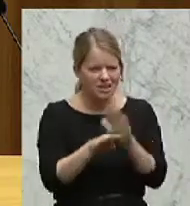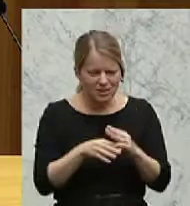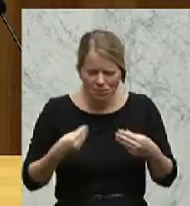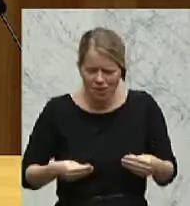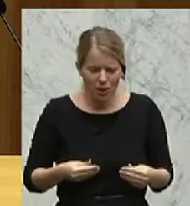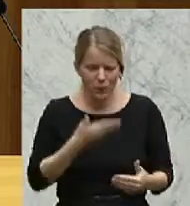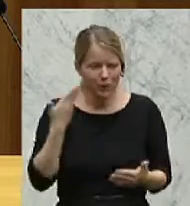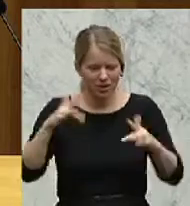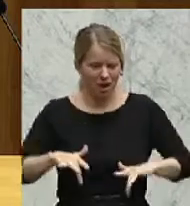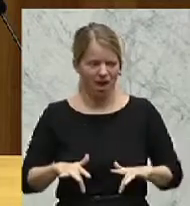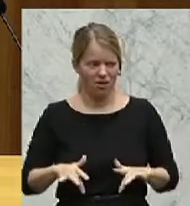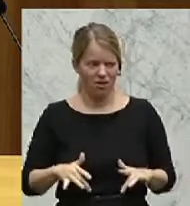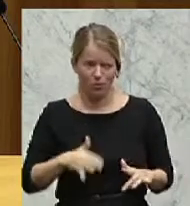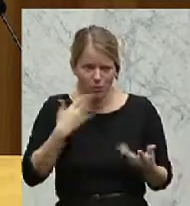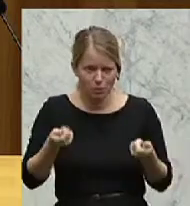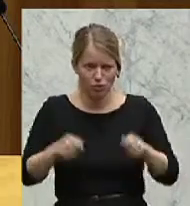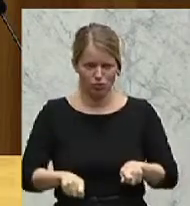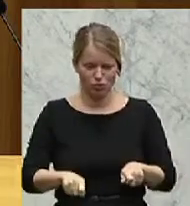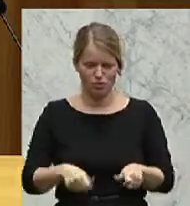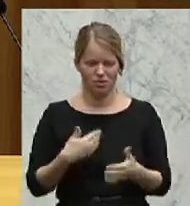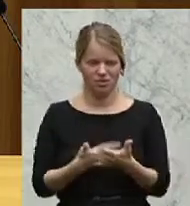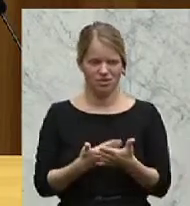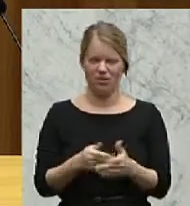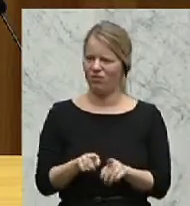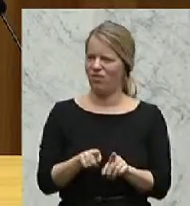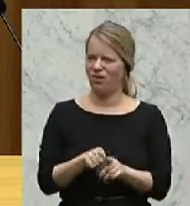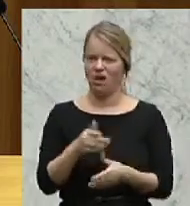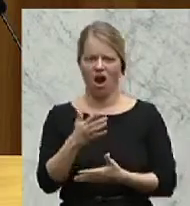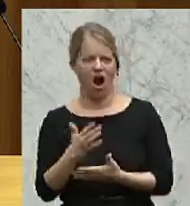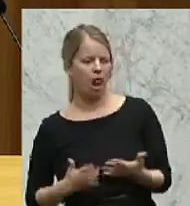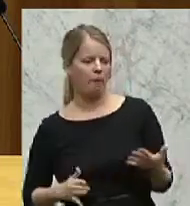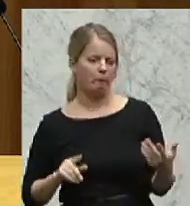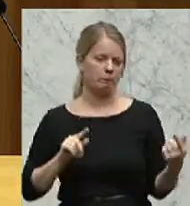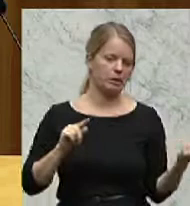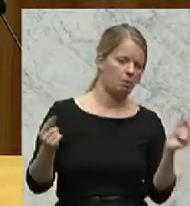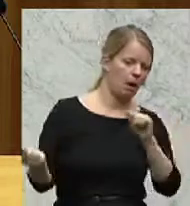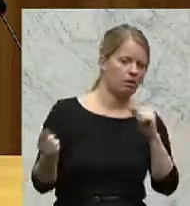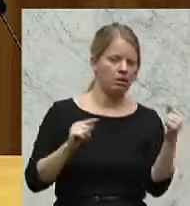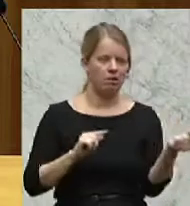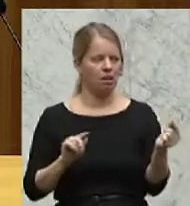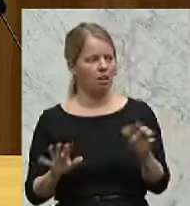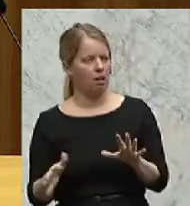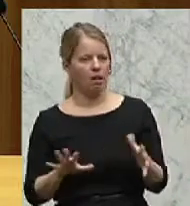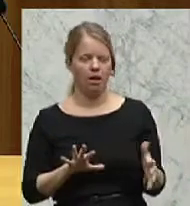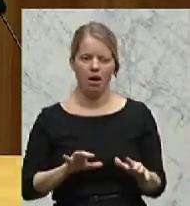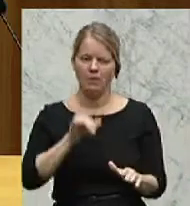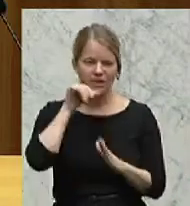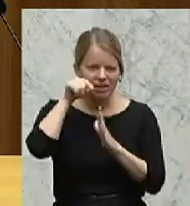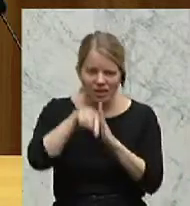nicht hier haben. Also das ist eigentlich so eine Halbdebatte, so eine seichte Debatte, die nicht in die Tiefe geht,